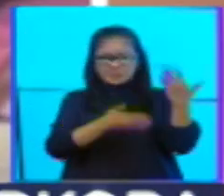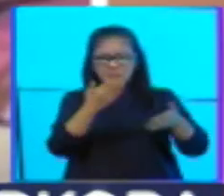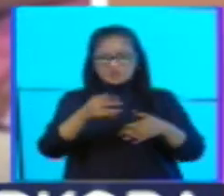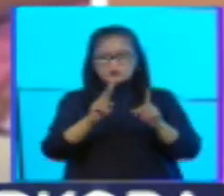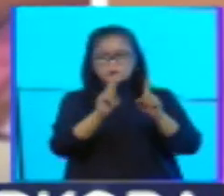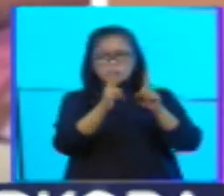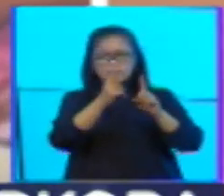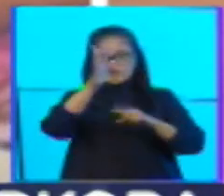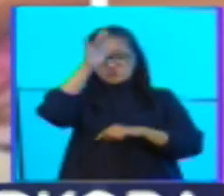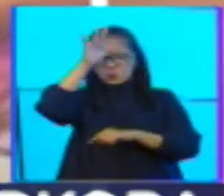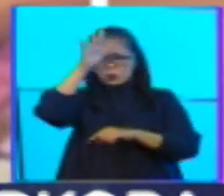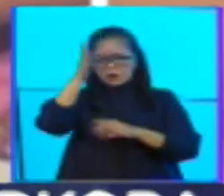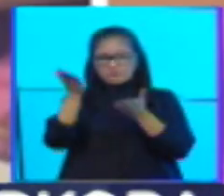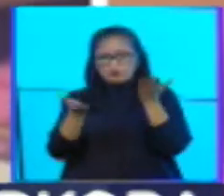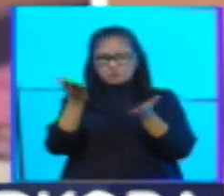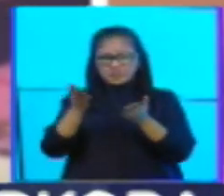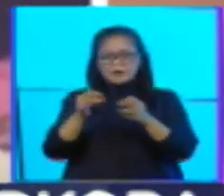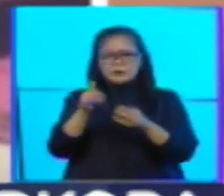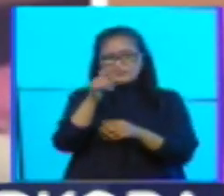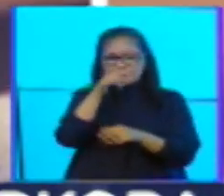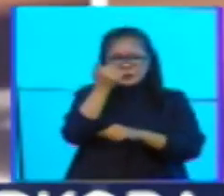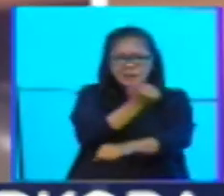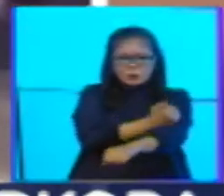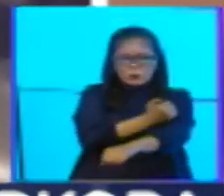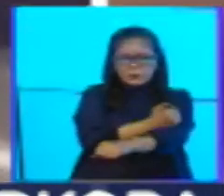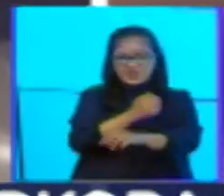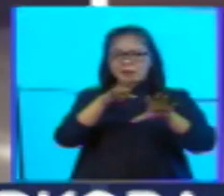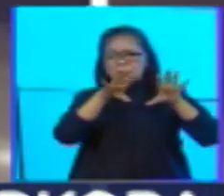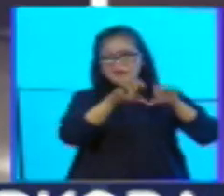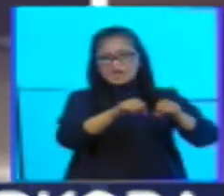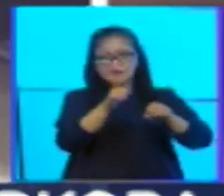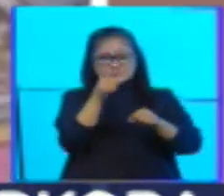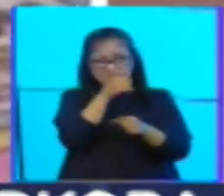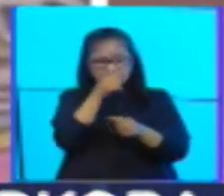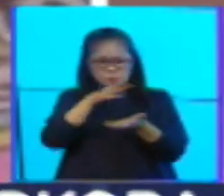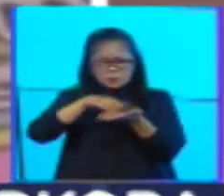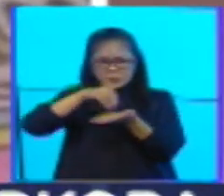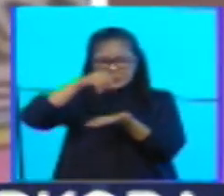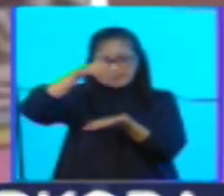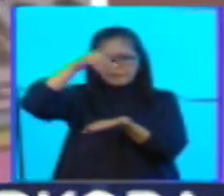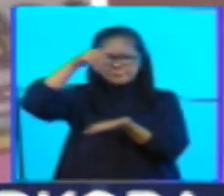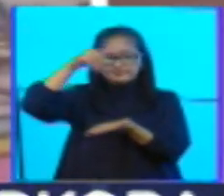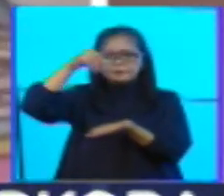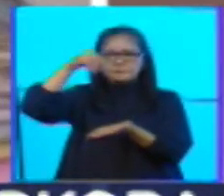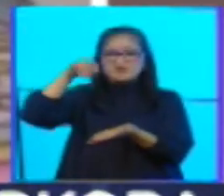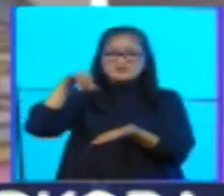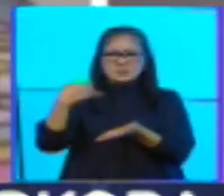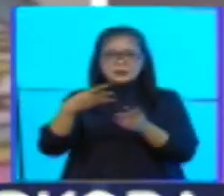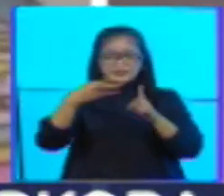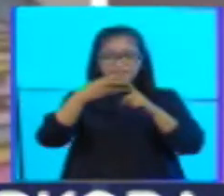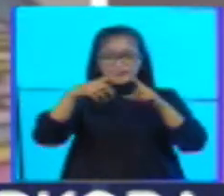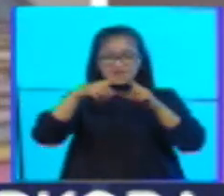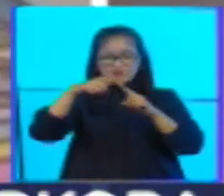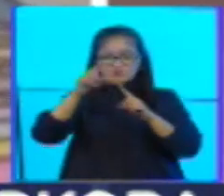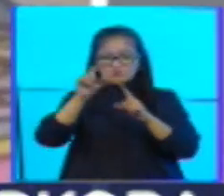narkoba. Ke-12 orang ini ditangkap saat pesta ganja dan miras di pinggir sungai Ogan, Kelurahan Sukajadi Batu Raja Timur, Ogan Komering Ulu,